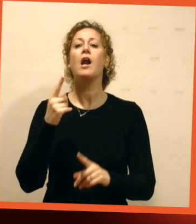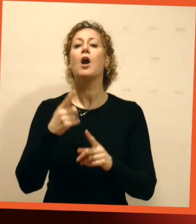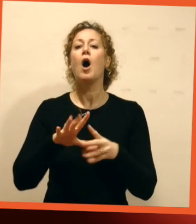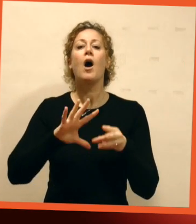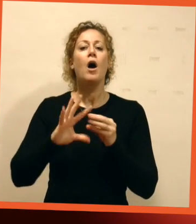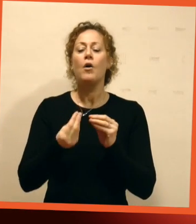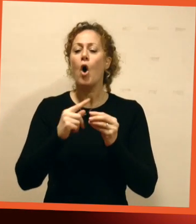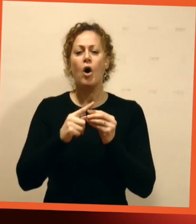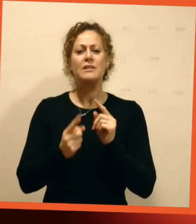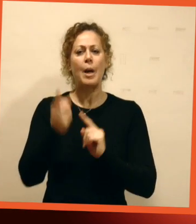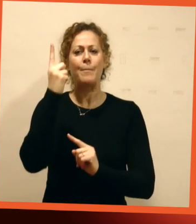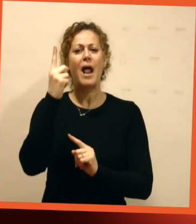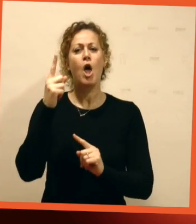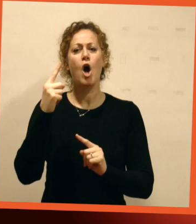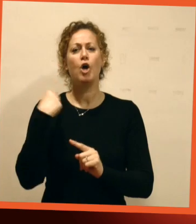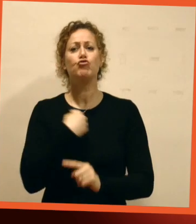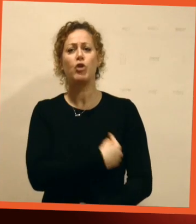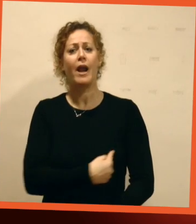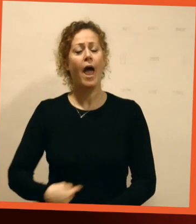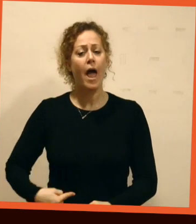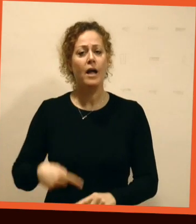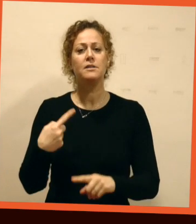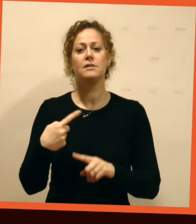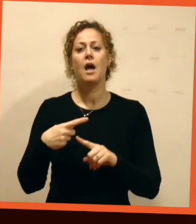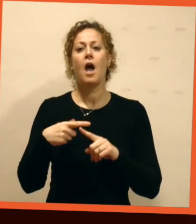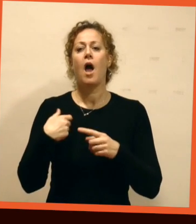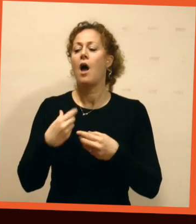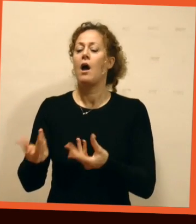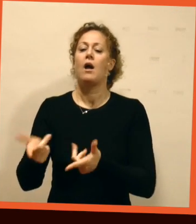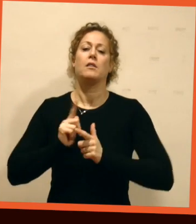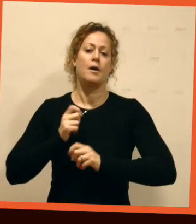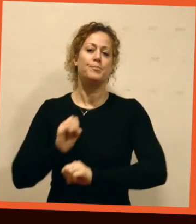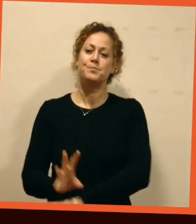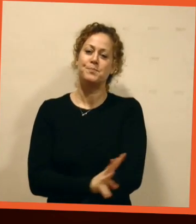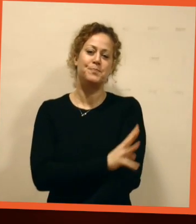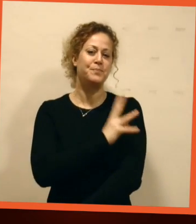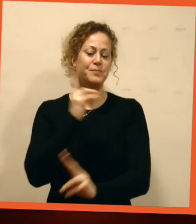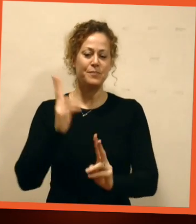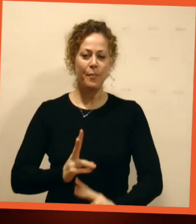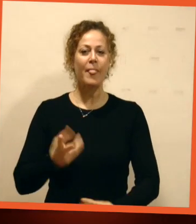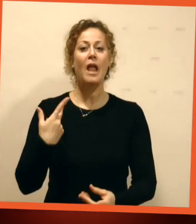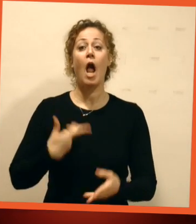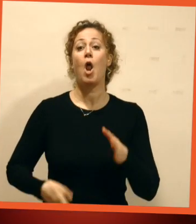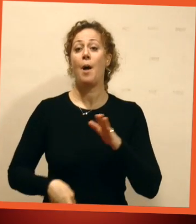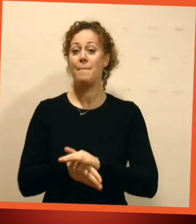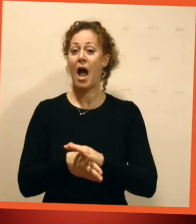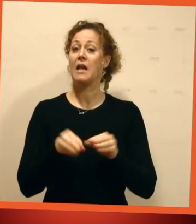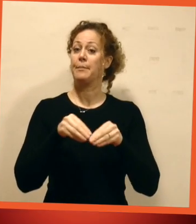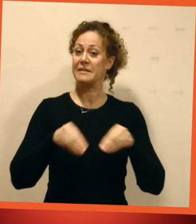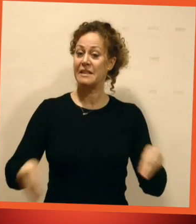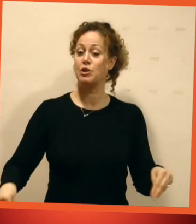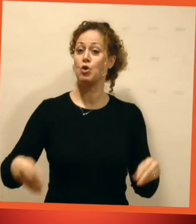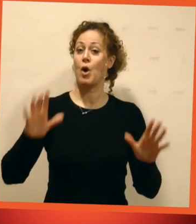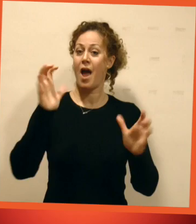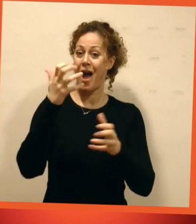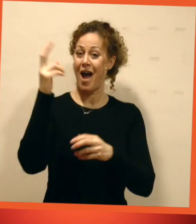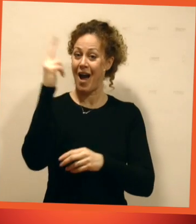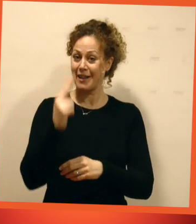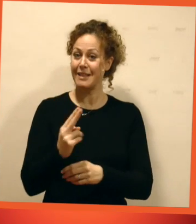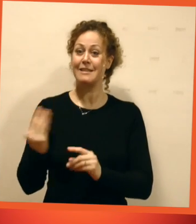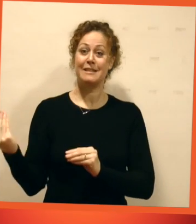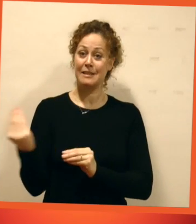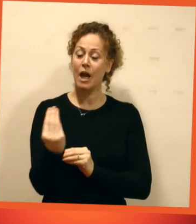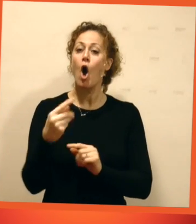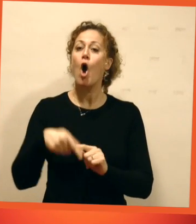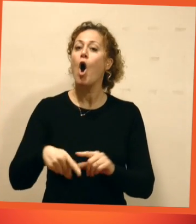si parte con la rappresentazione, Italo chiaramente fa la presentazione, sì, degli artisti, e dice: in questo